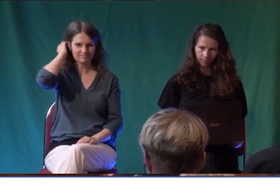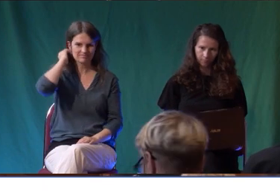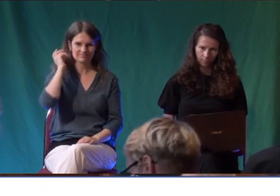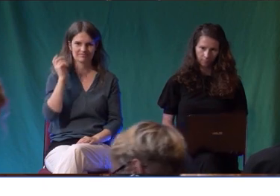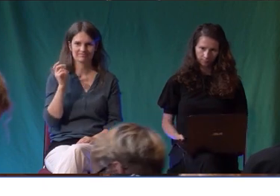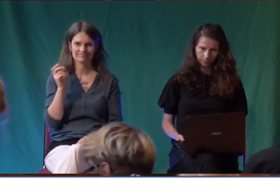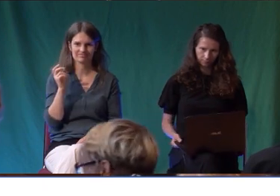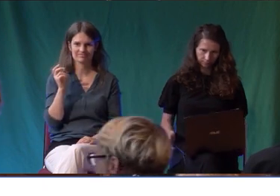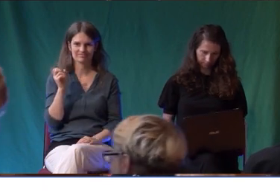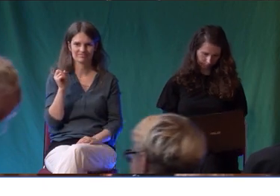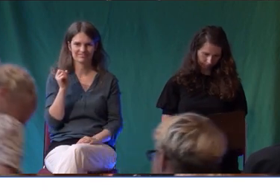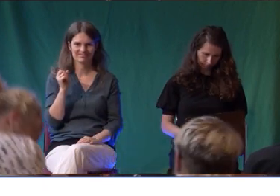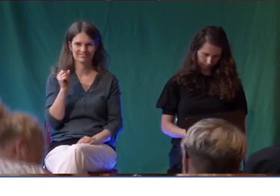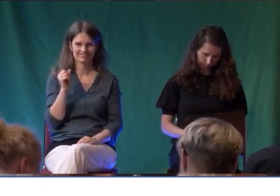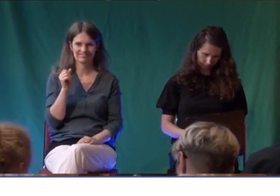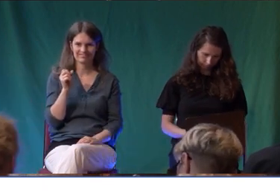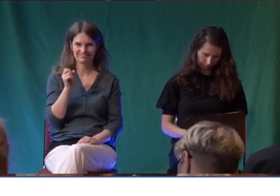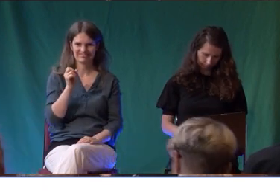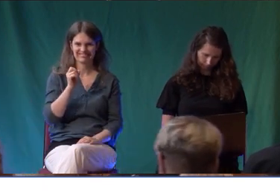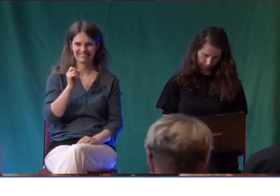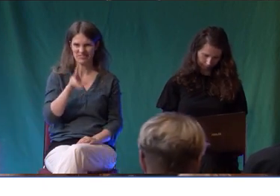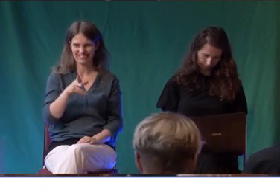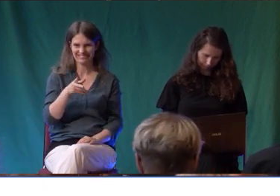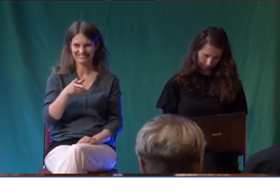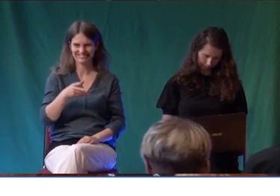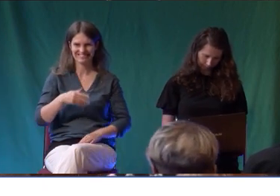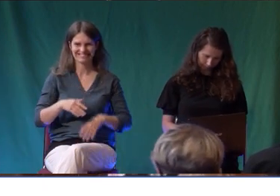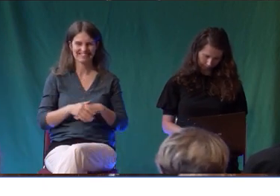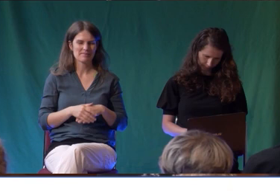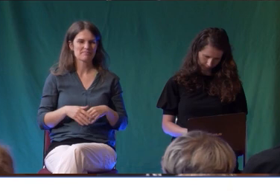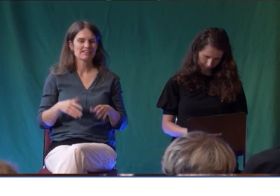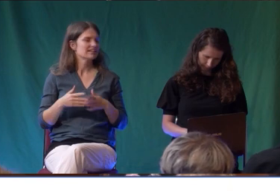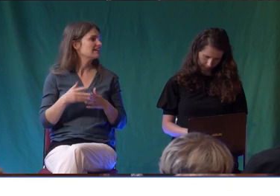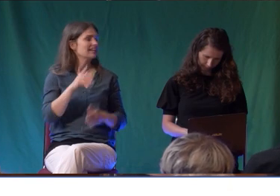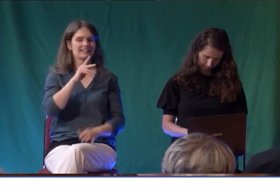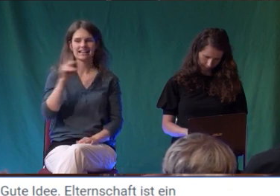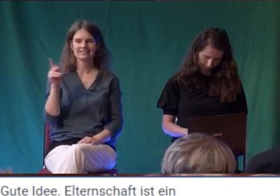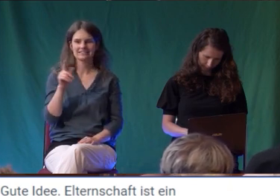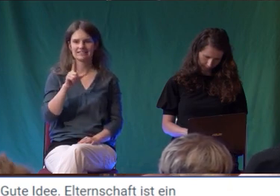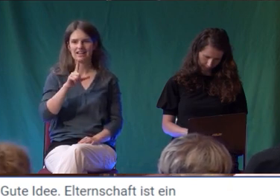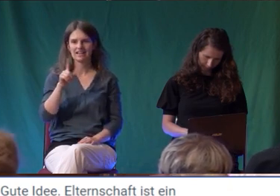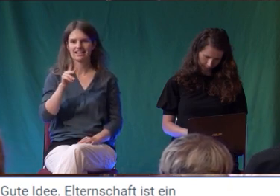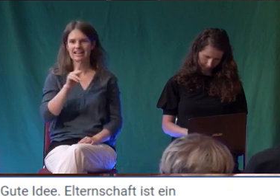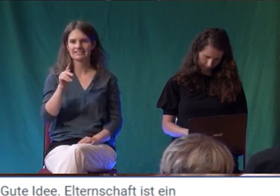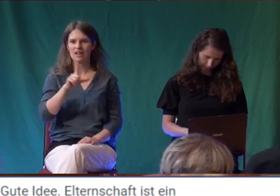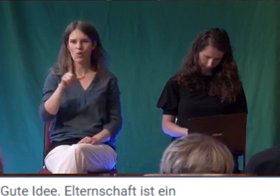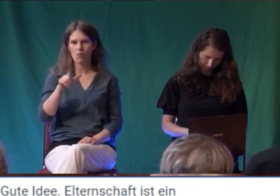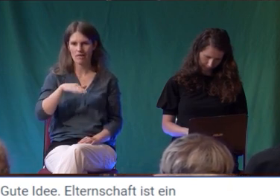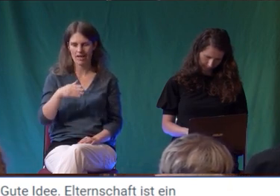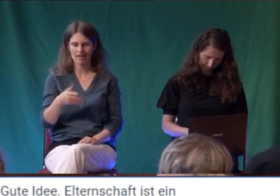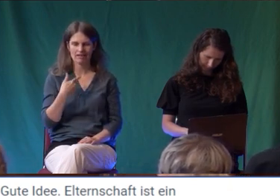ist Bundesgeschäftsführerin bei gleich zwei Vereinen die aber auch zusammengehören nämlich dem